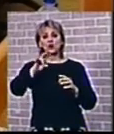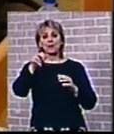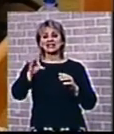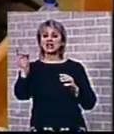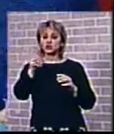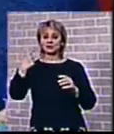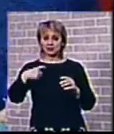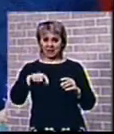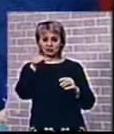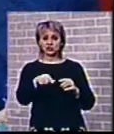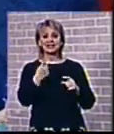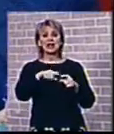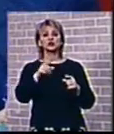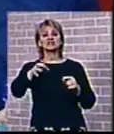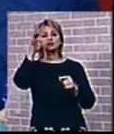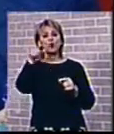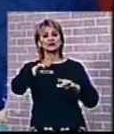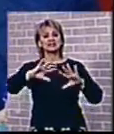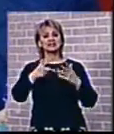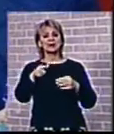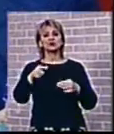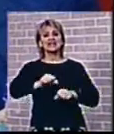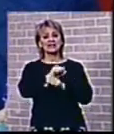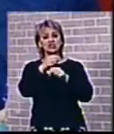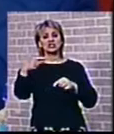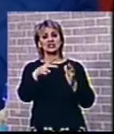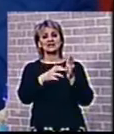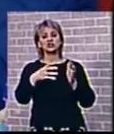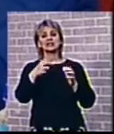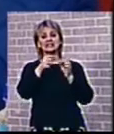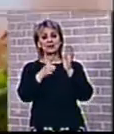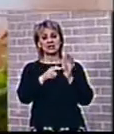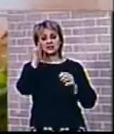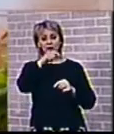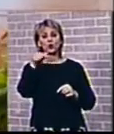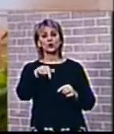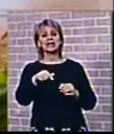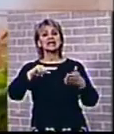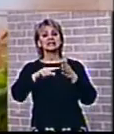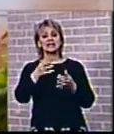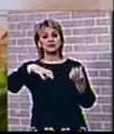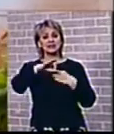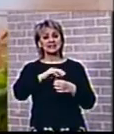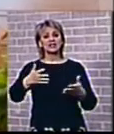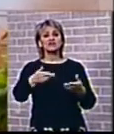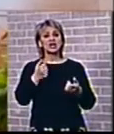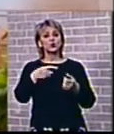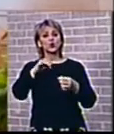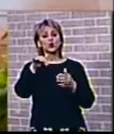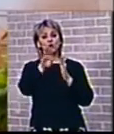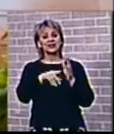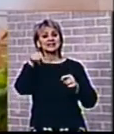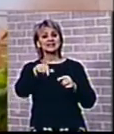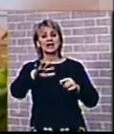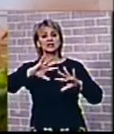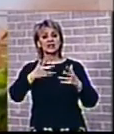и Новочеркасским, на которой вспомнили события революции 1917 года. Цель беседы – извлечь уроки из тех